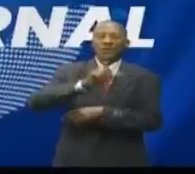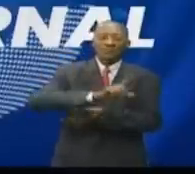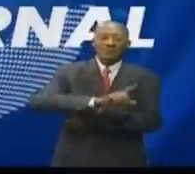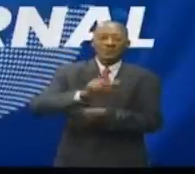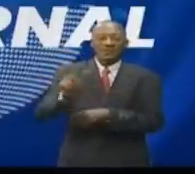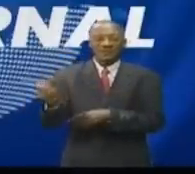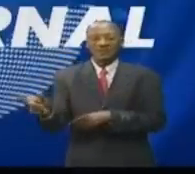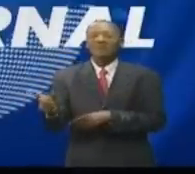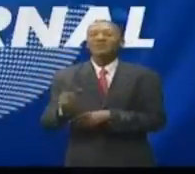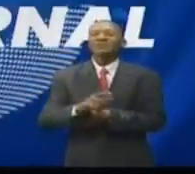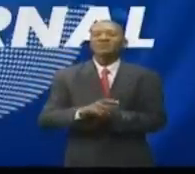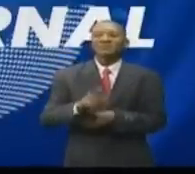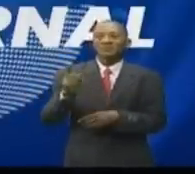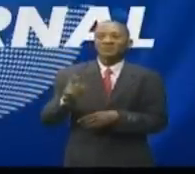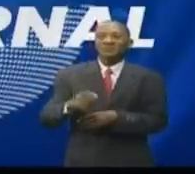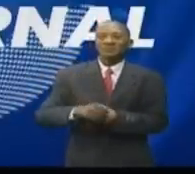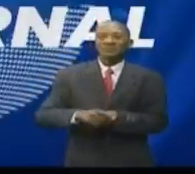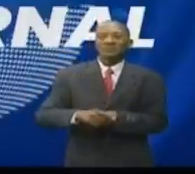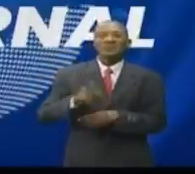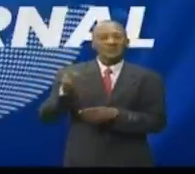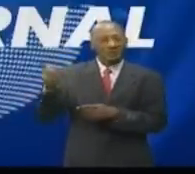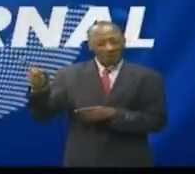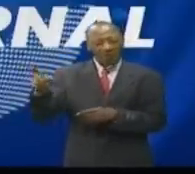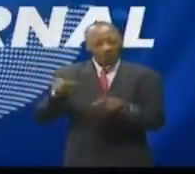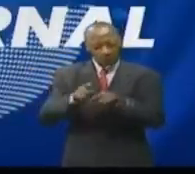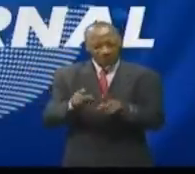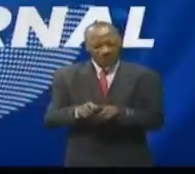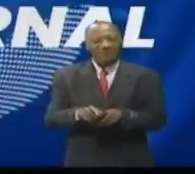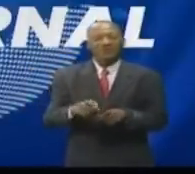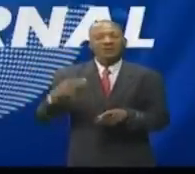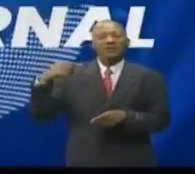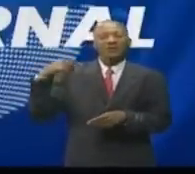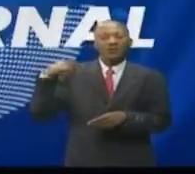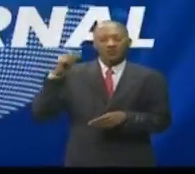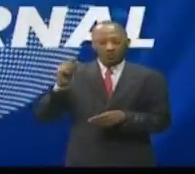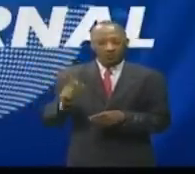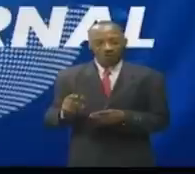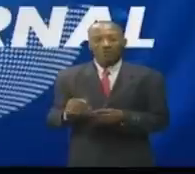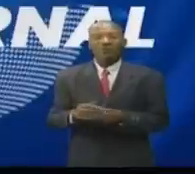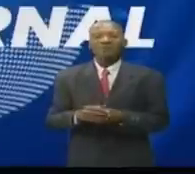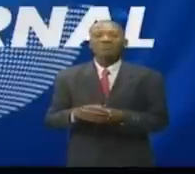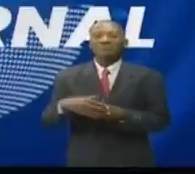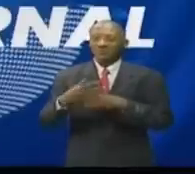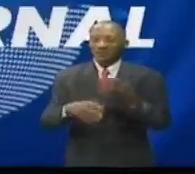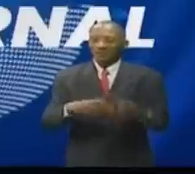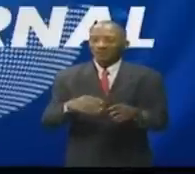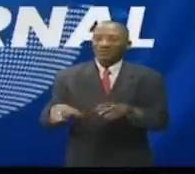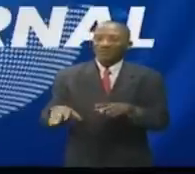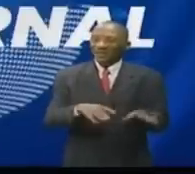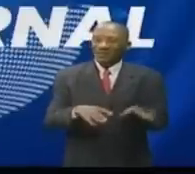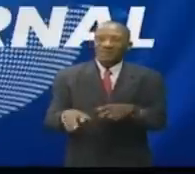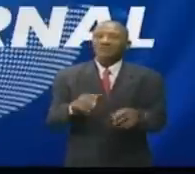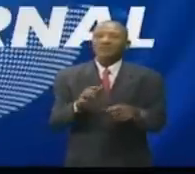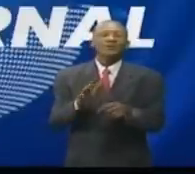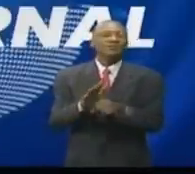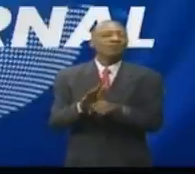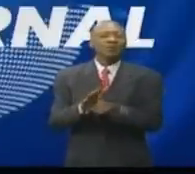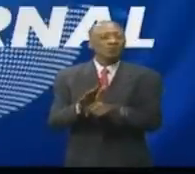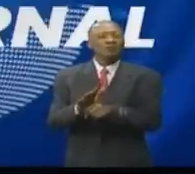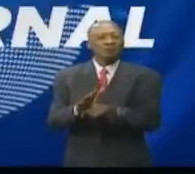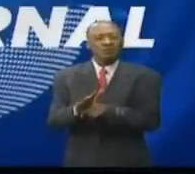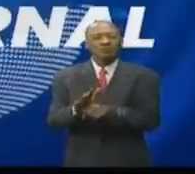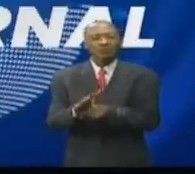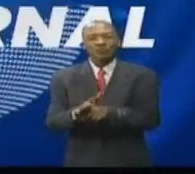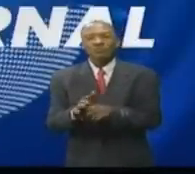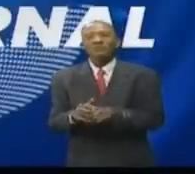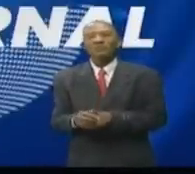le cadre des réformes de télécommunications initiées par ces mêmes ministères, opérations rendues possibles par les directeurs des cabinets du ministre,